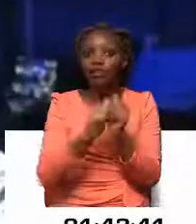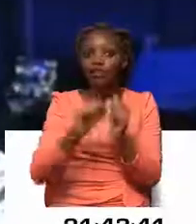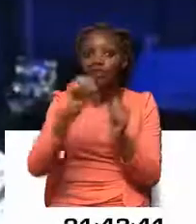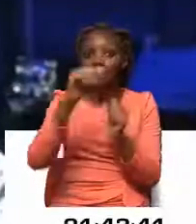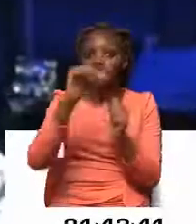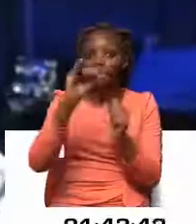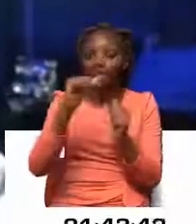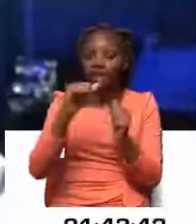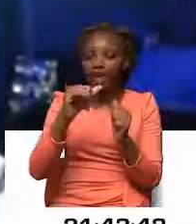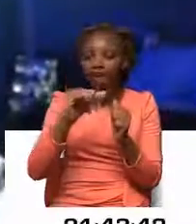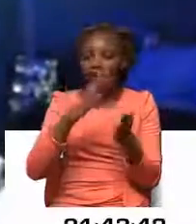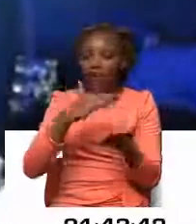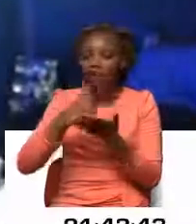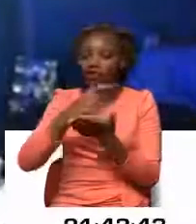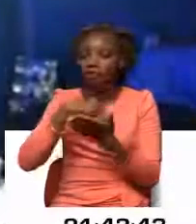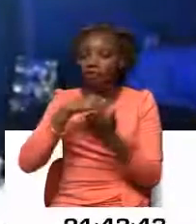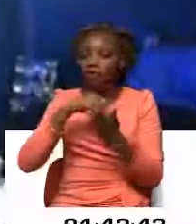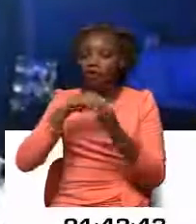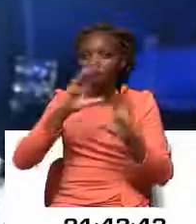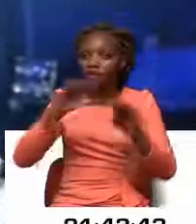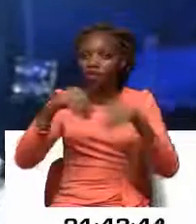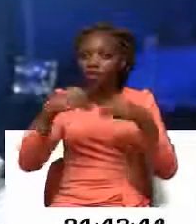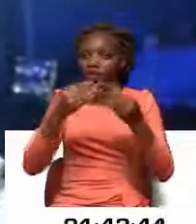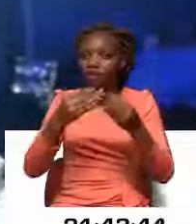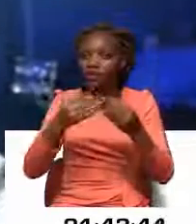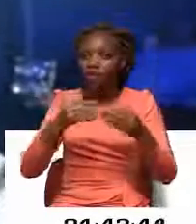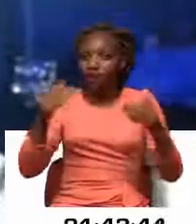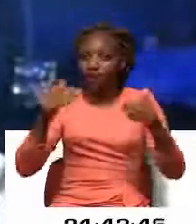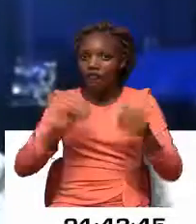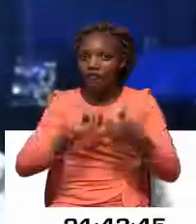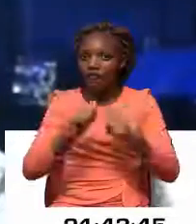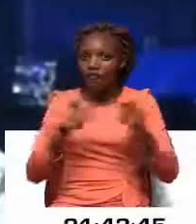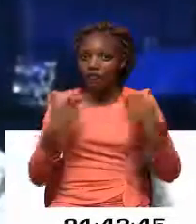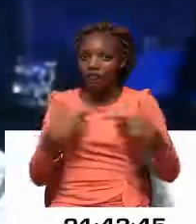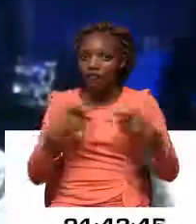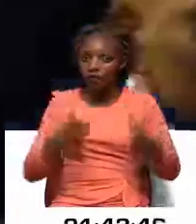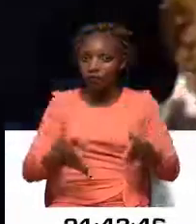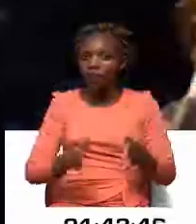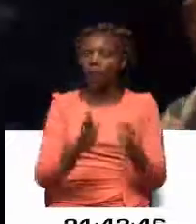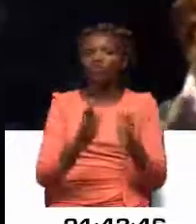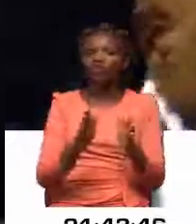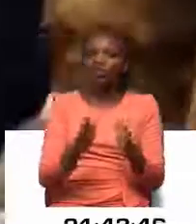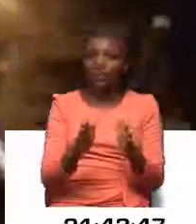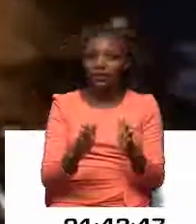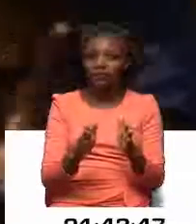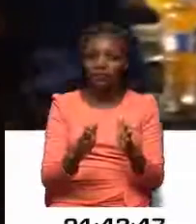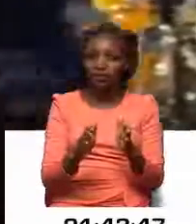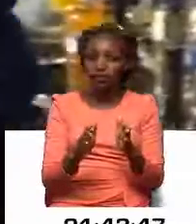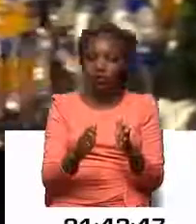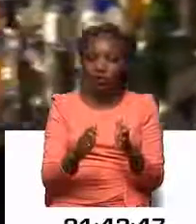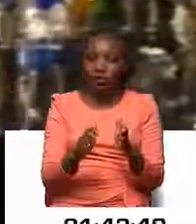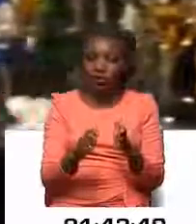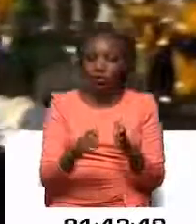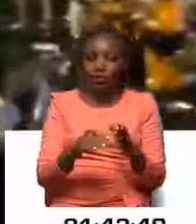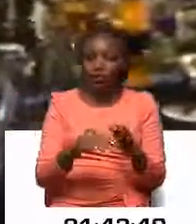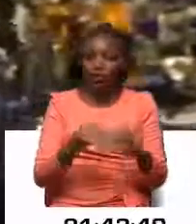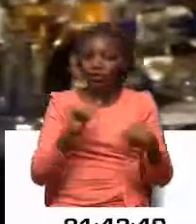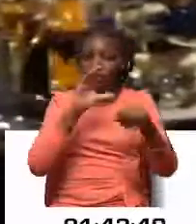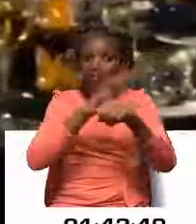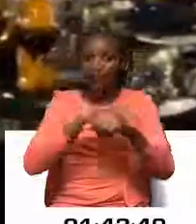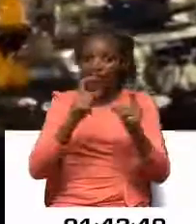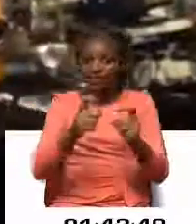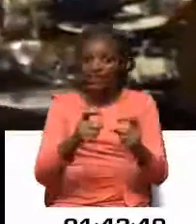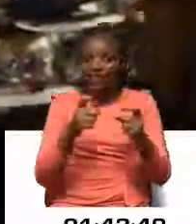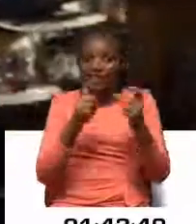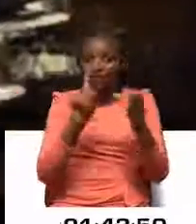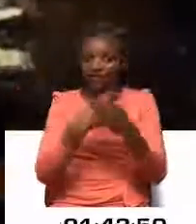ili tuweze kuwapa wanaspoti wetu hiyo nafasi ya kuweza kutuzwa na pia